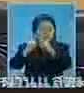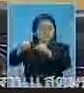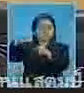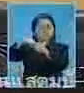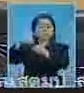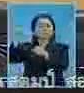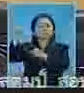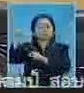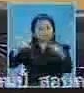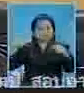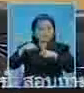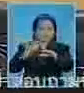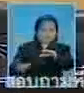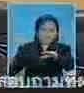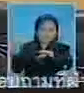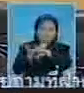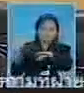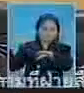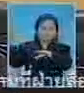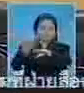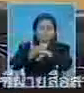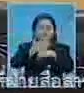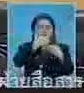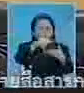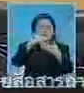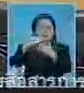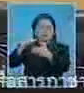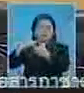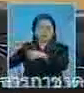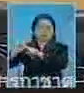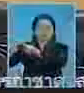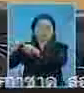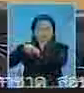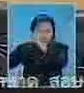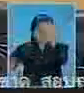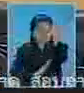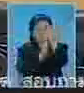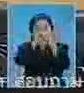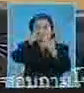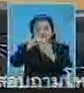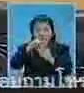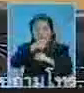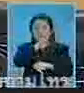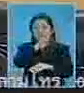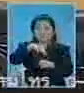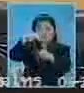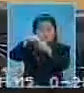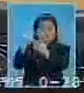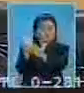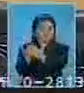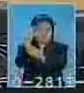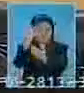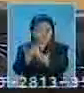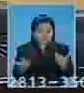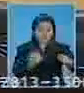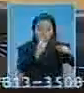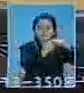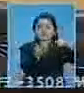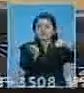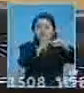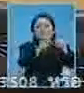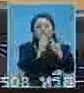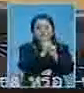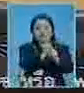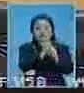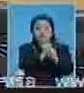นส่งของบริษัทขนส่งที่มีหน้าที่ในการขนส่งสินค้าไปทั่วประเทศถ้าค่าขนส่งเพิ่มขึ้นณปัจจุบันค่าขนส่งก็เ